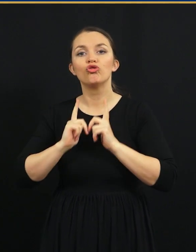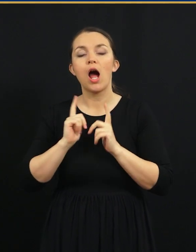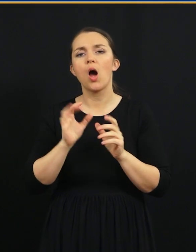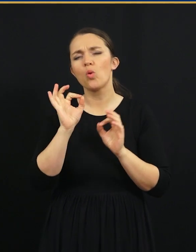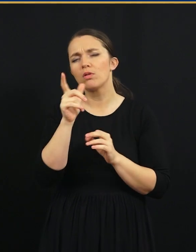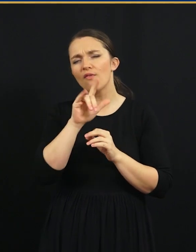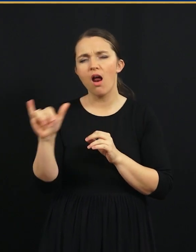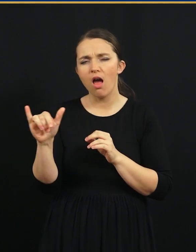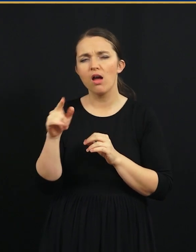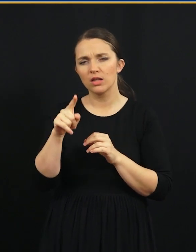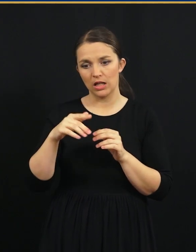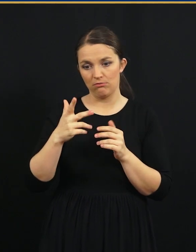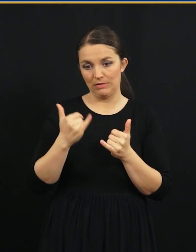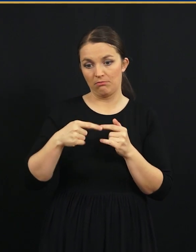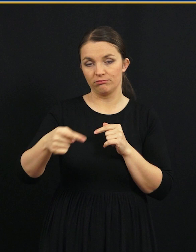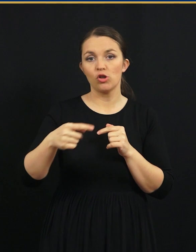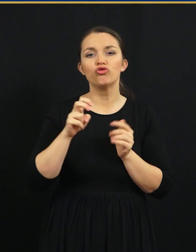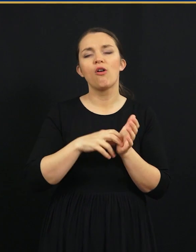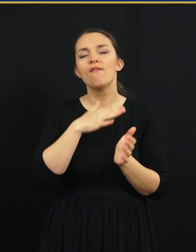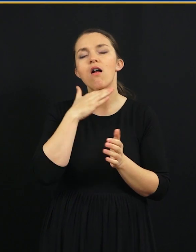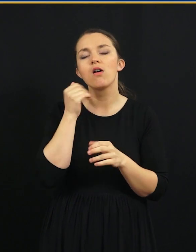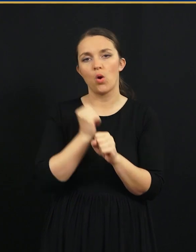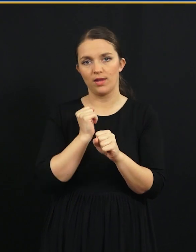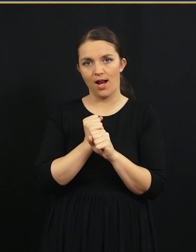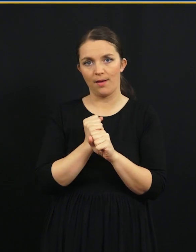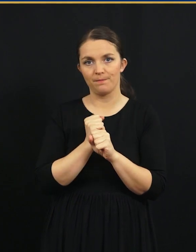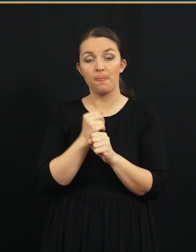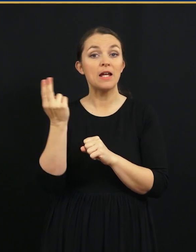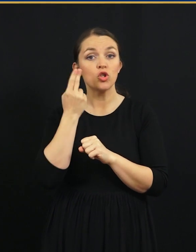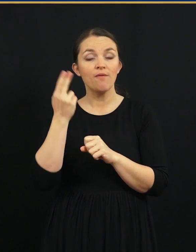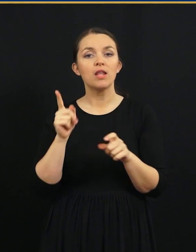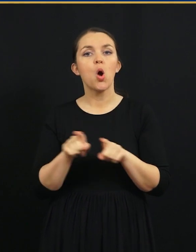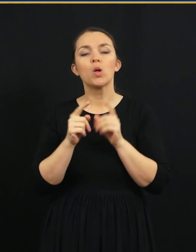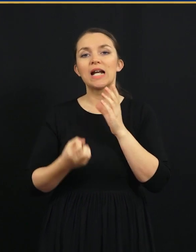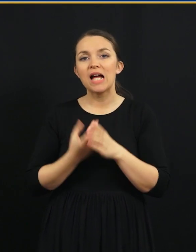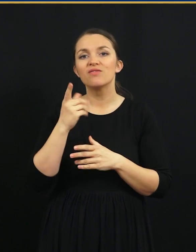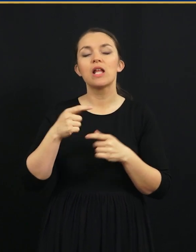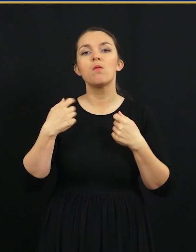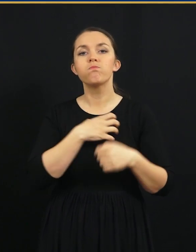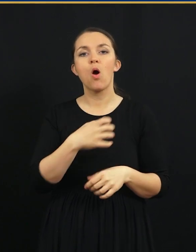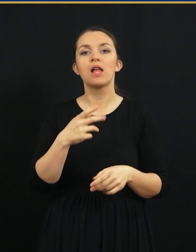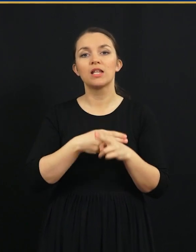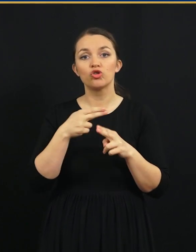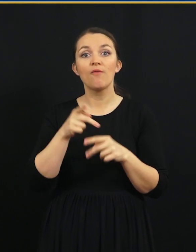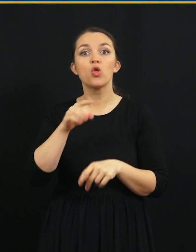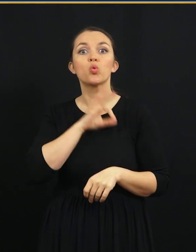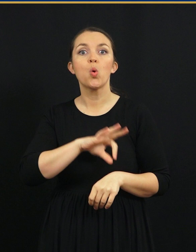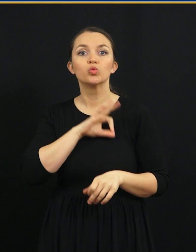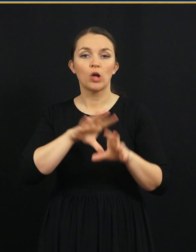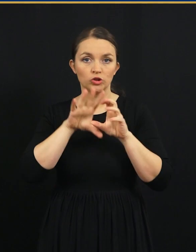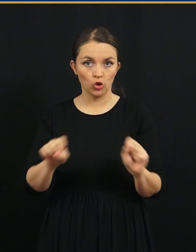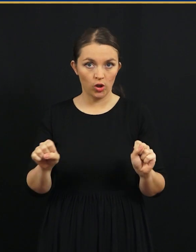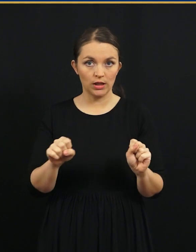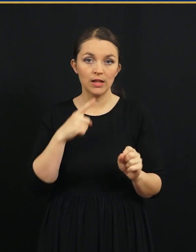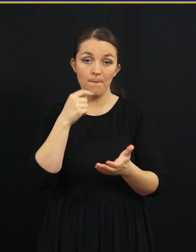občine čaka v dobrih 2 letih, ki sta pred nami, še veliko dela. Slovenija je kot razvita in bogata država to